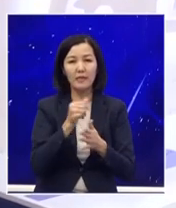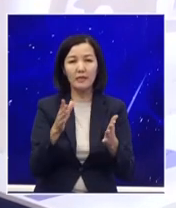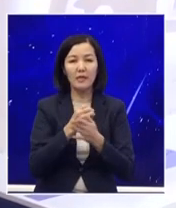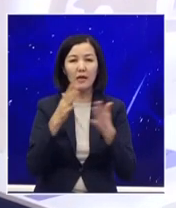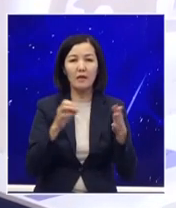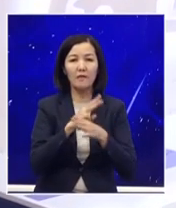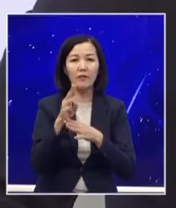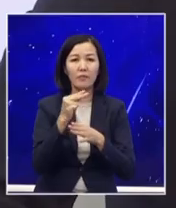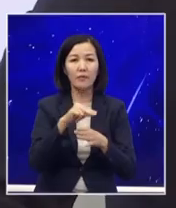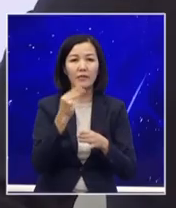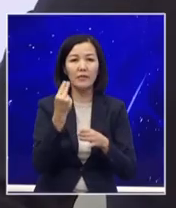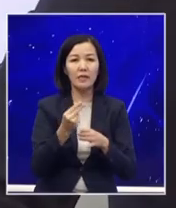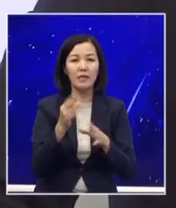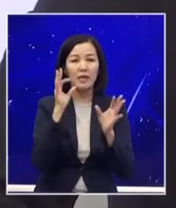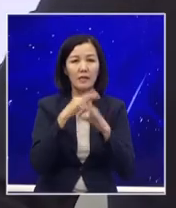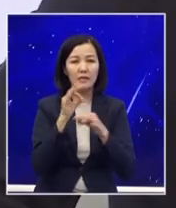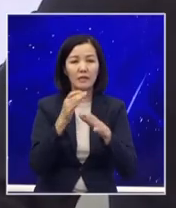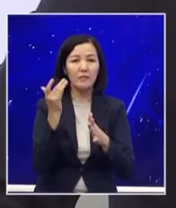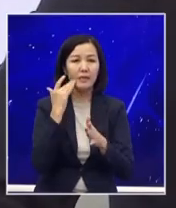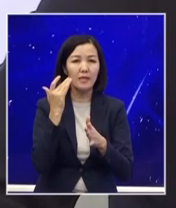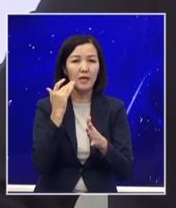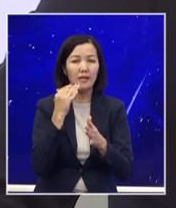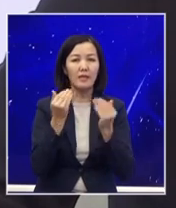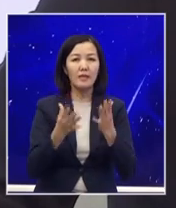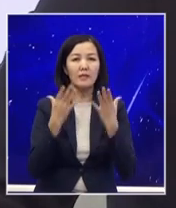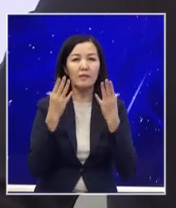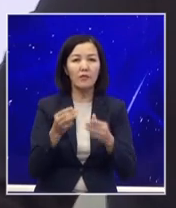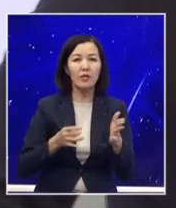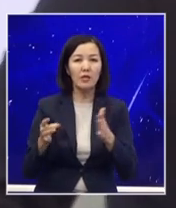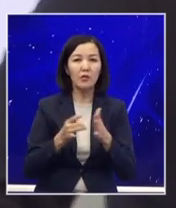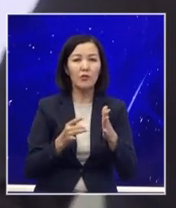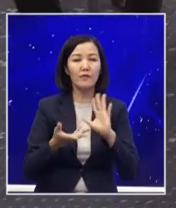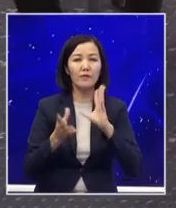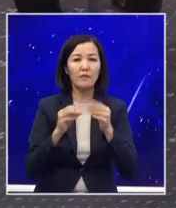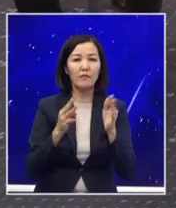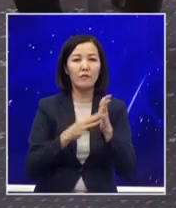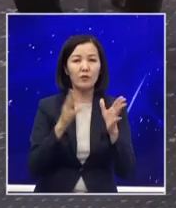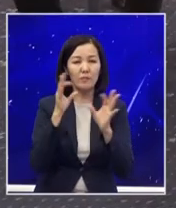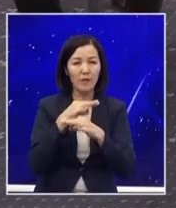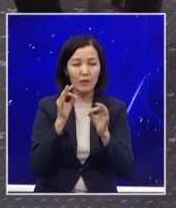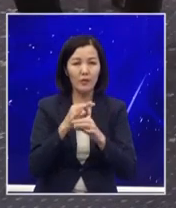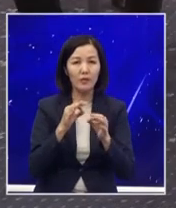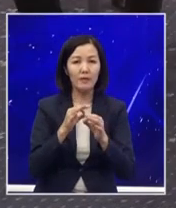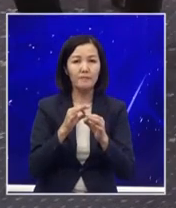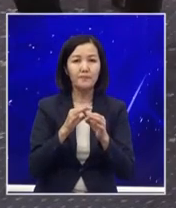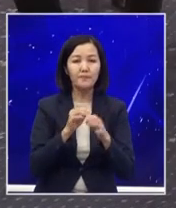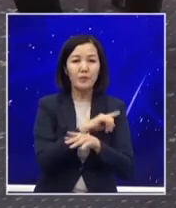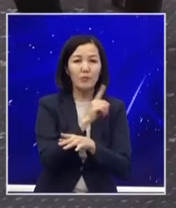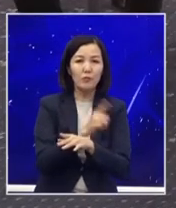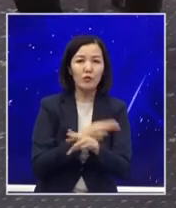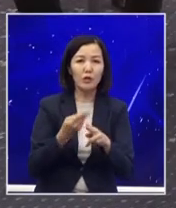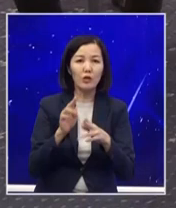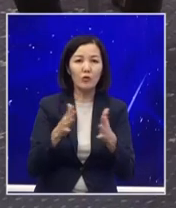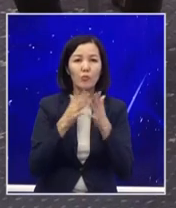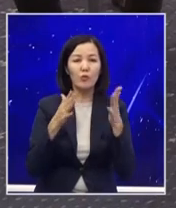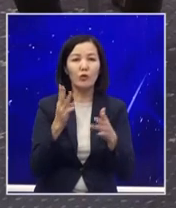населения ПЦР-тестированием ведется постоянно. На сегодня в регионе работают 8 лабораторий, суточная мощность которых